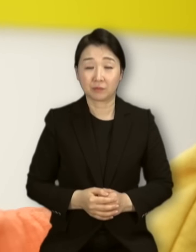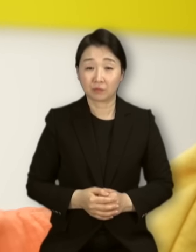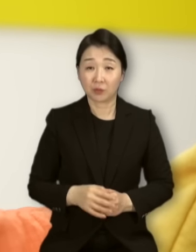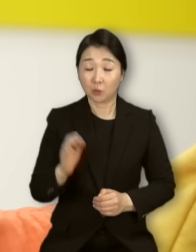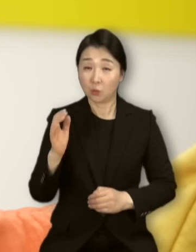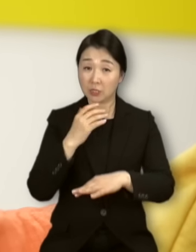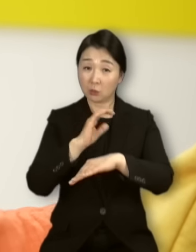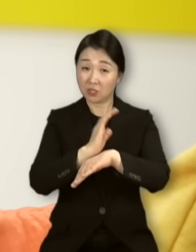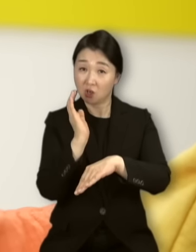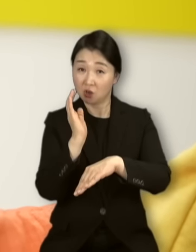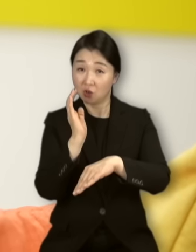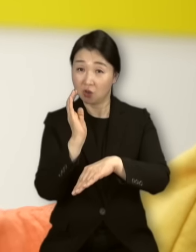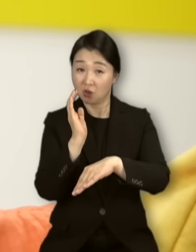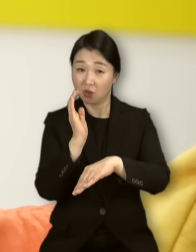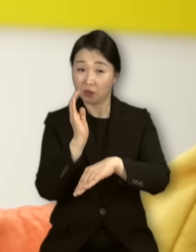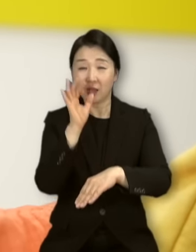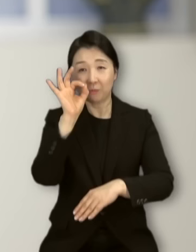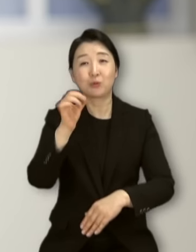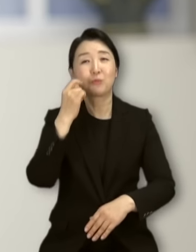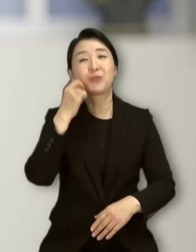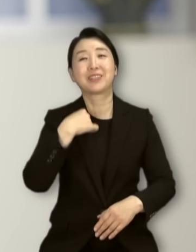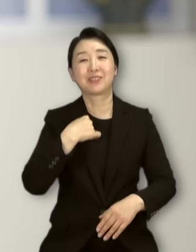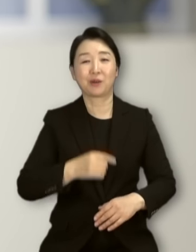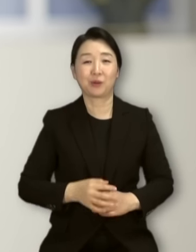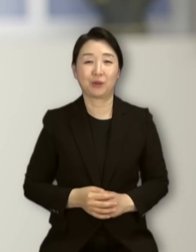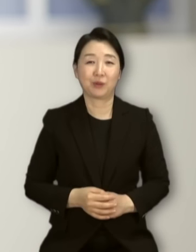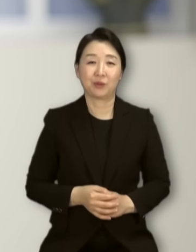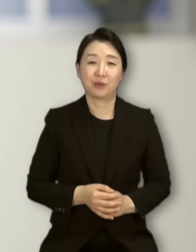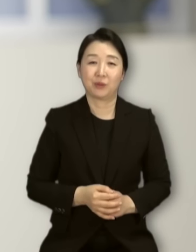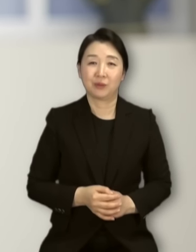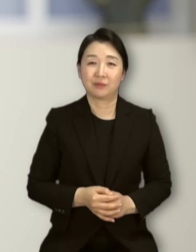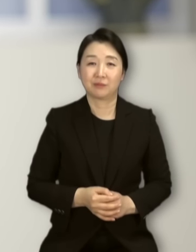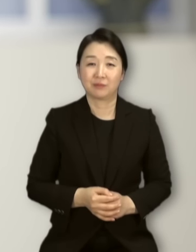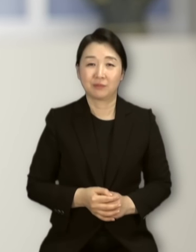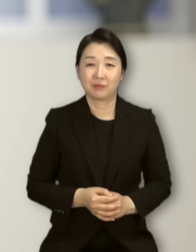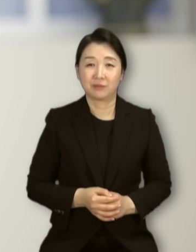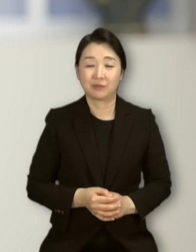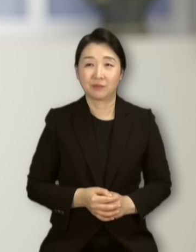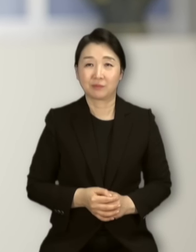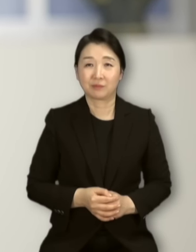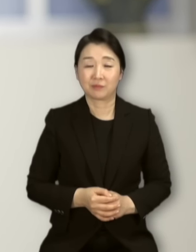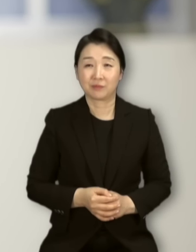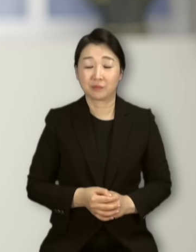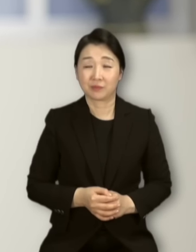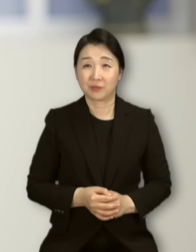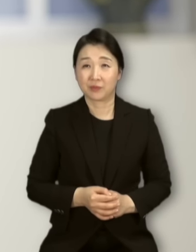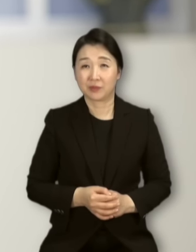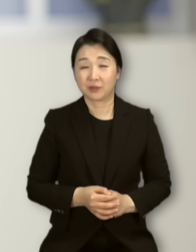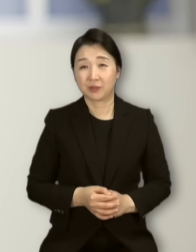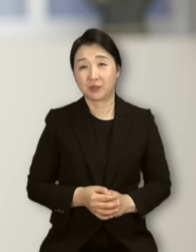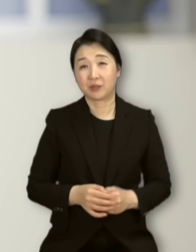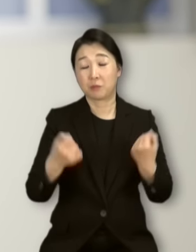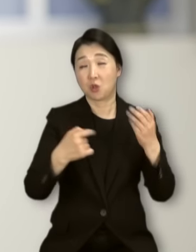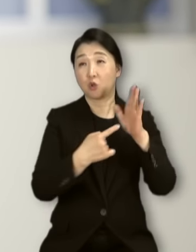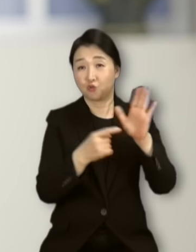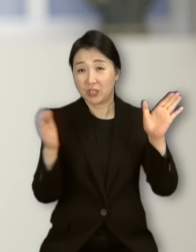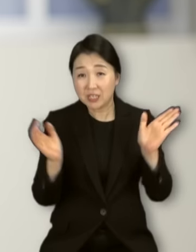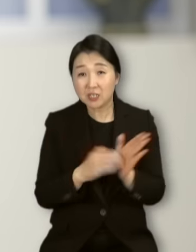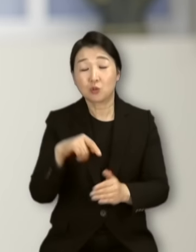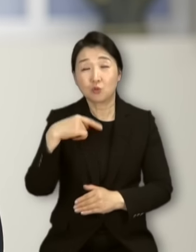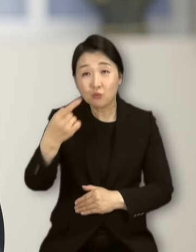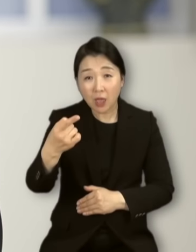트렁크 제가 그걸 안 살폈더라면 딱 하고 분장실에 있는데 꽃다발이